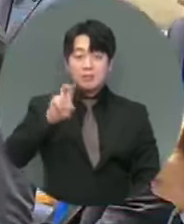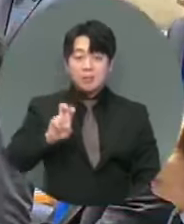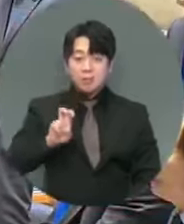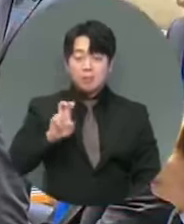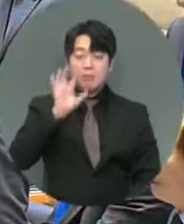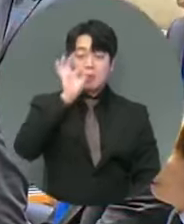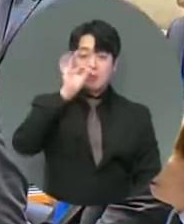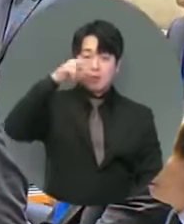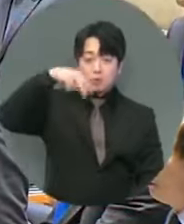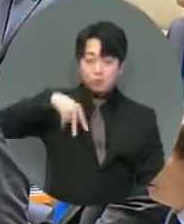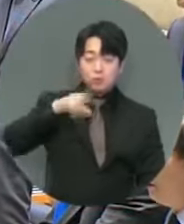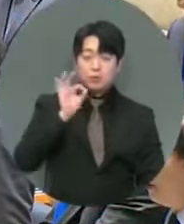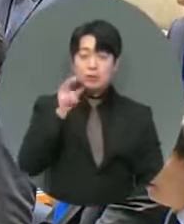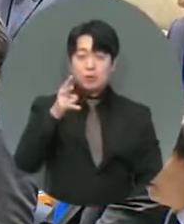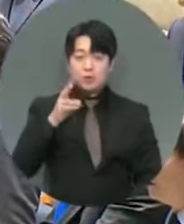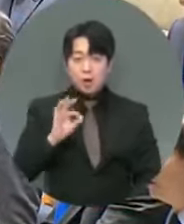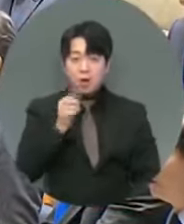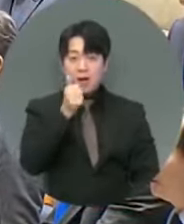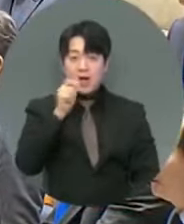유영아 의원,